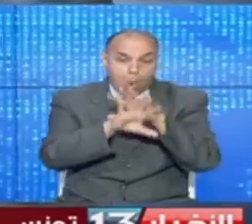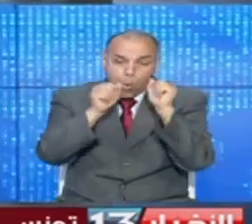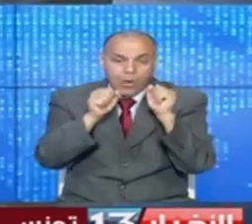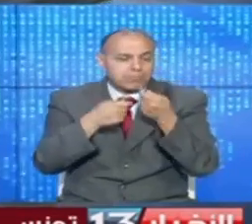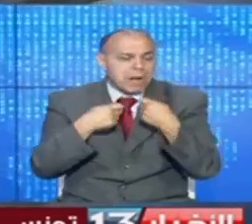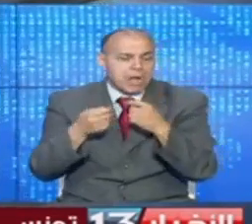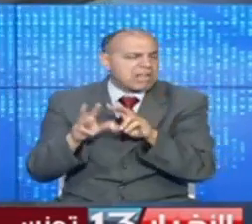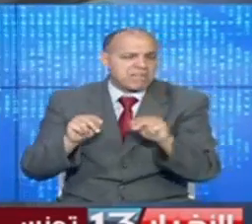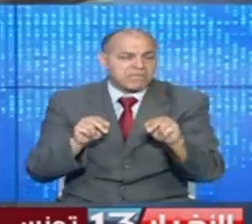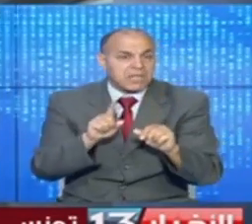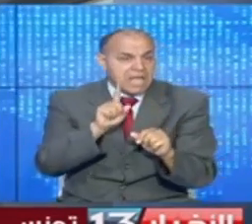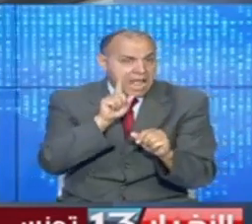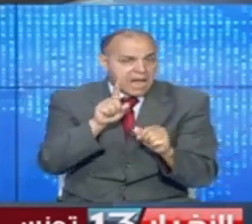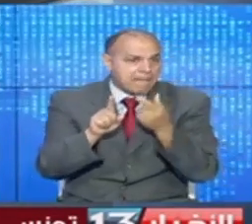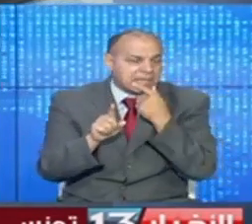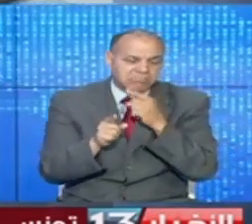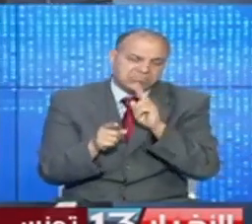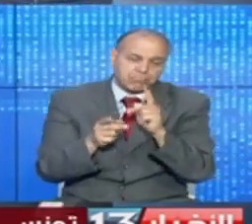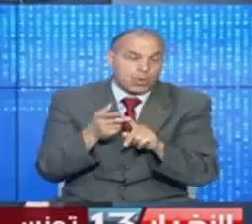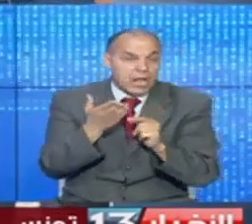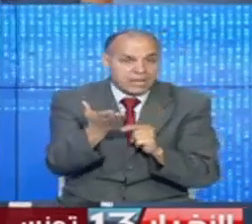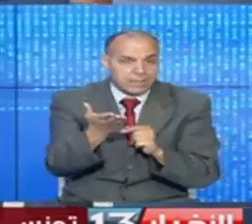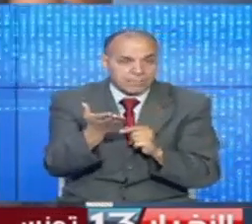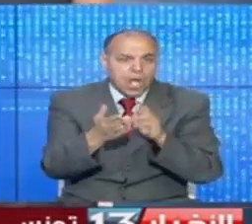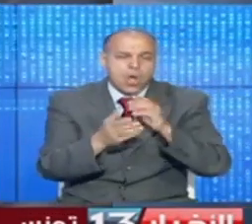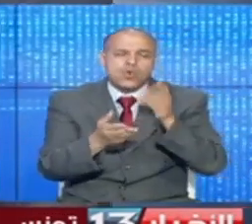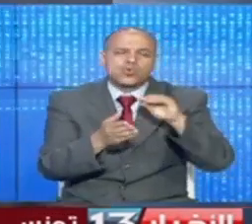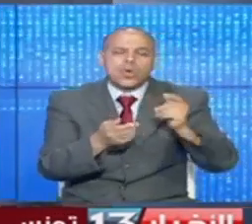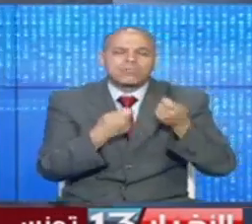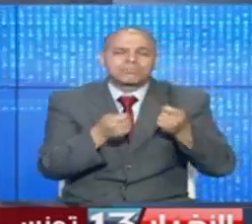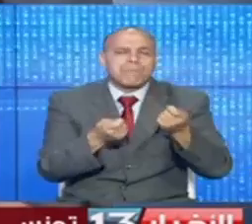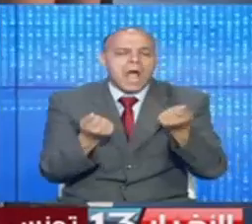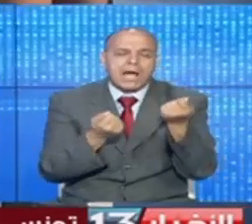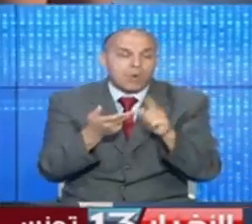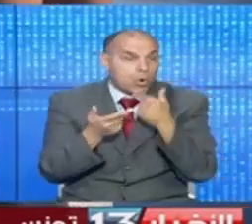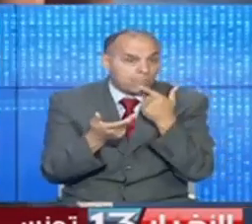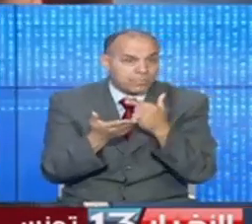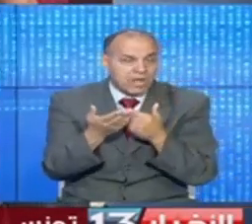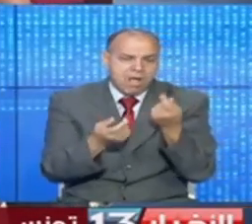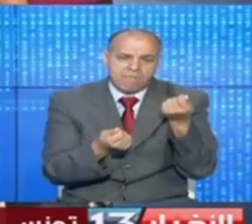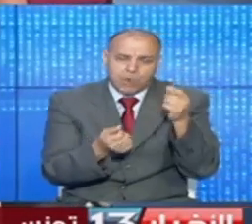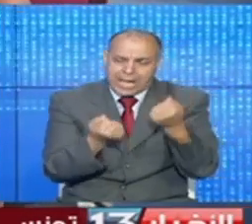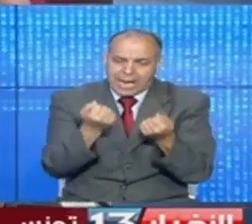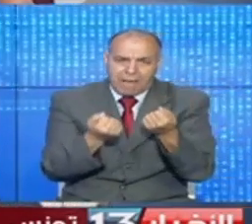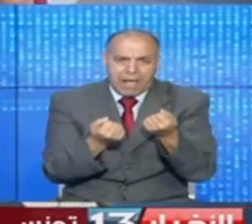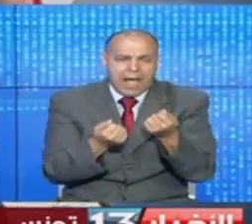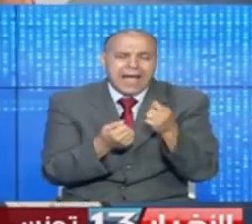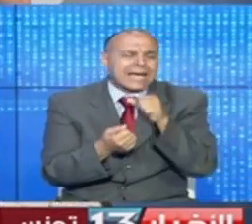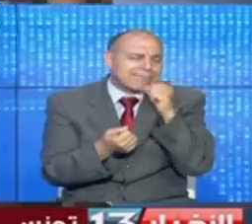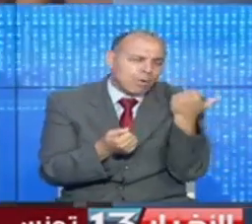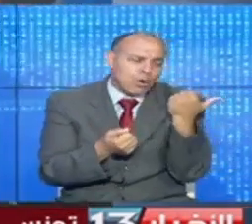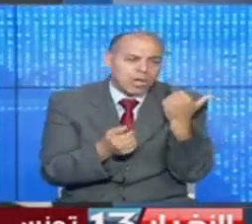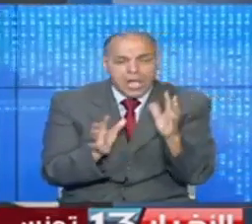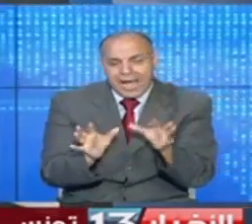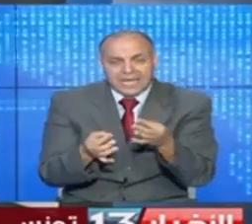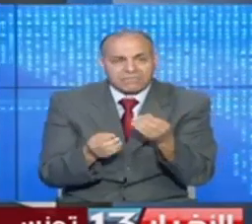السلع، غير أنها مثلت عكس ما نلمسه هنا في سوق السيارات بتونس. فأسعار السيارات المستعملة